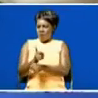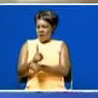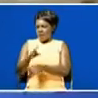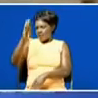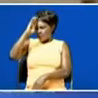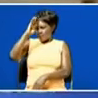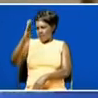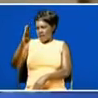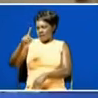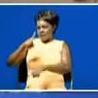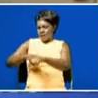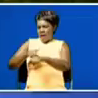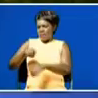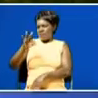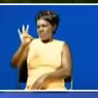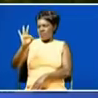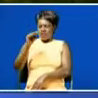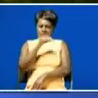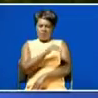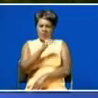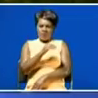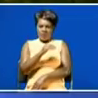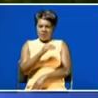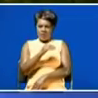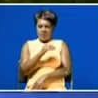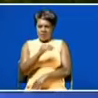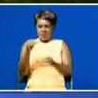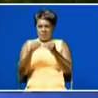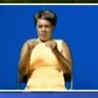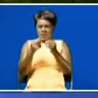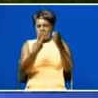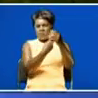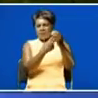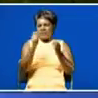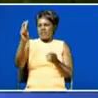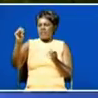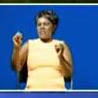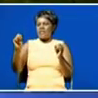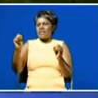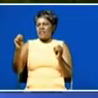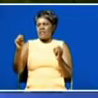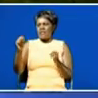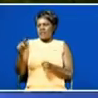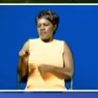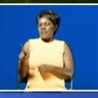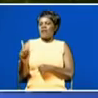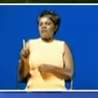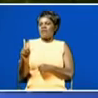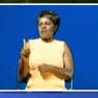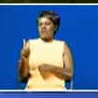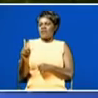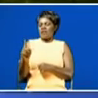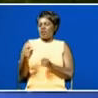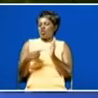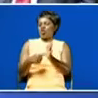Jumapili majira ya saa 9 jioni. We approached the free-to-air partners and KTN were the ones that showed